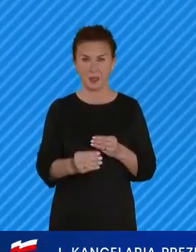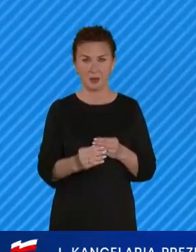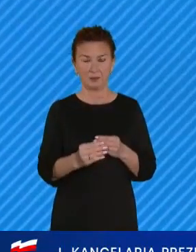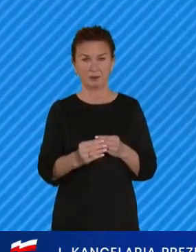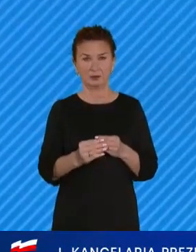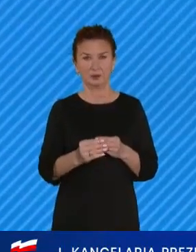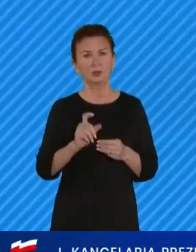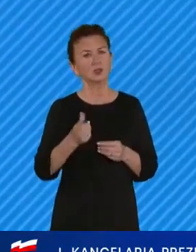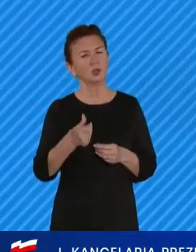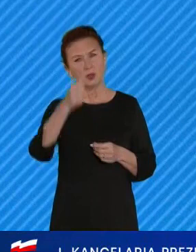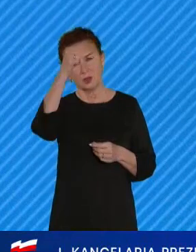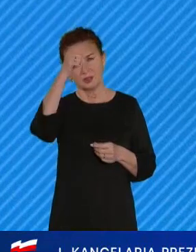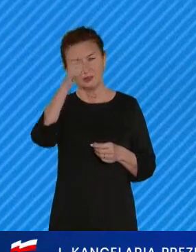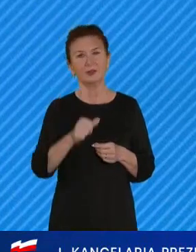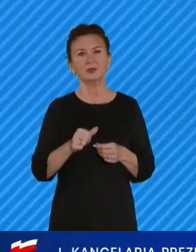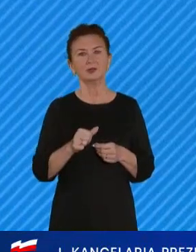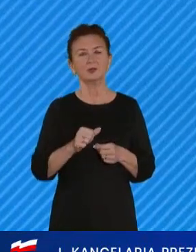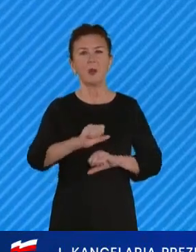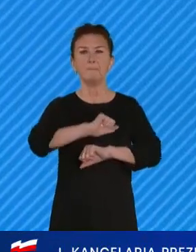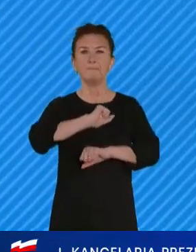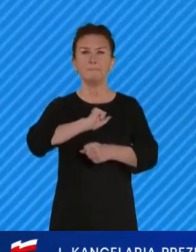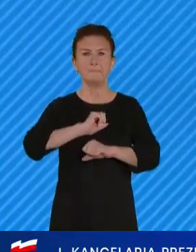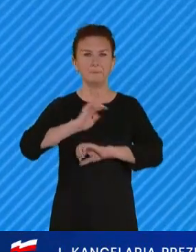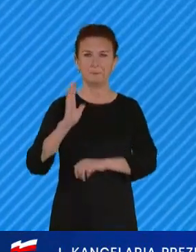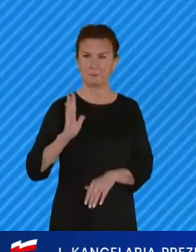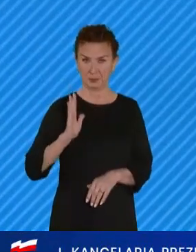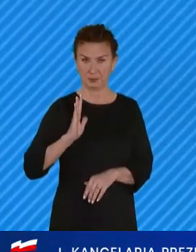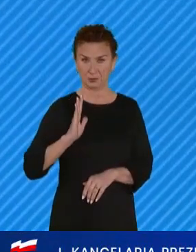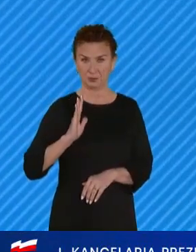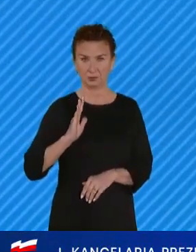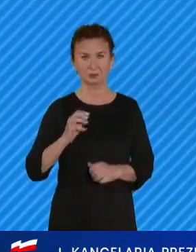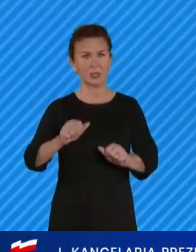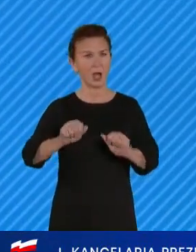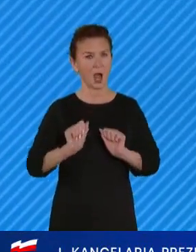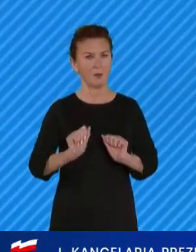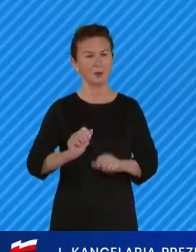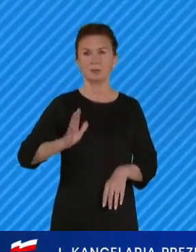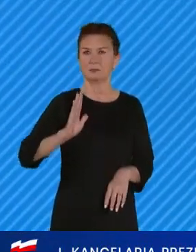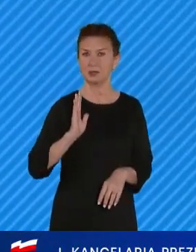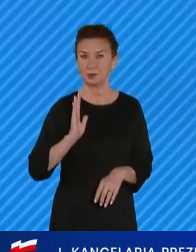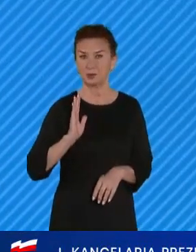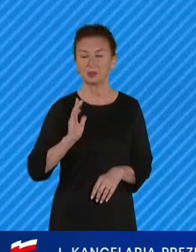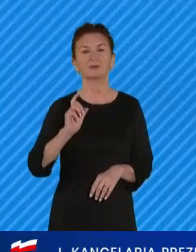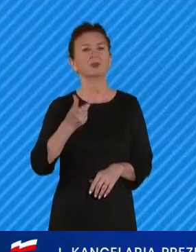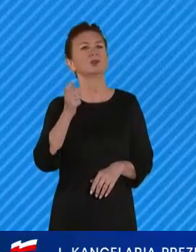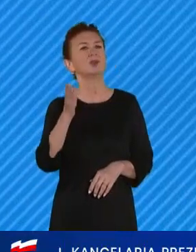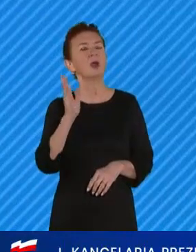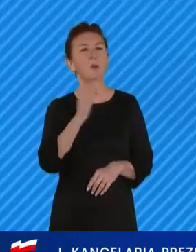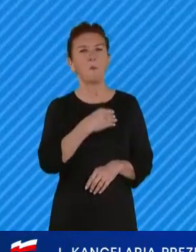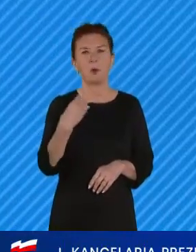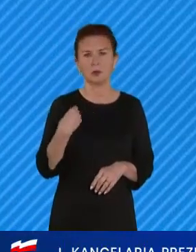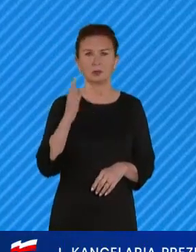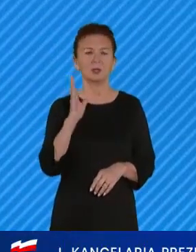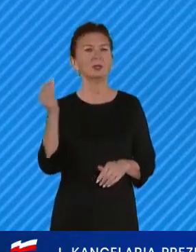na etapie tego, co nazwaliśmy bezpiecznikiem, czyli hamulcem bezpieczeństwa. To, czy Polska będzie